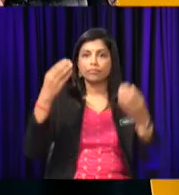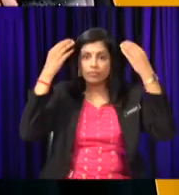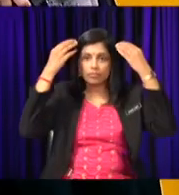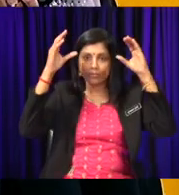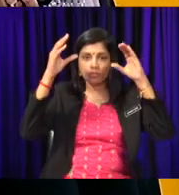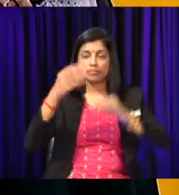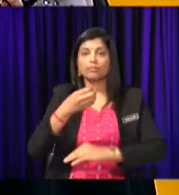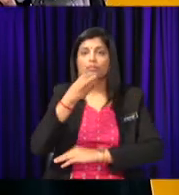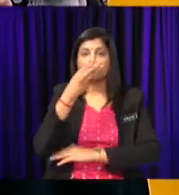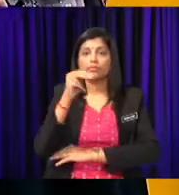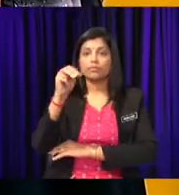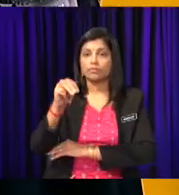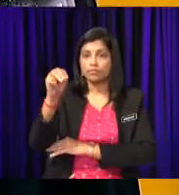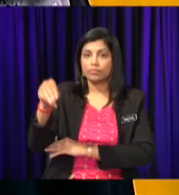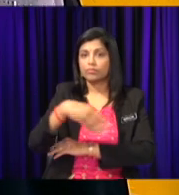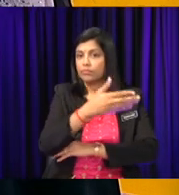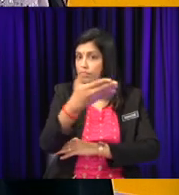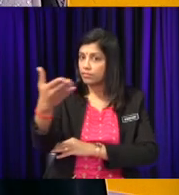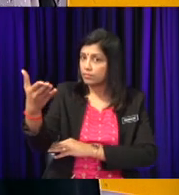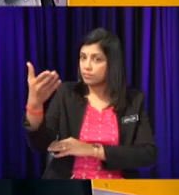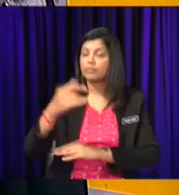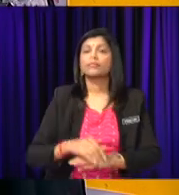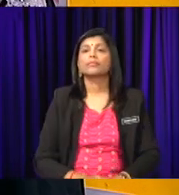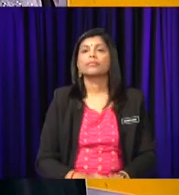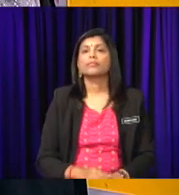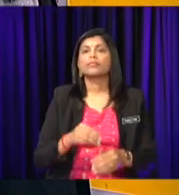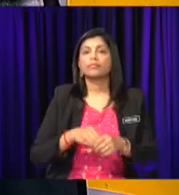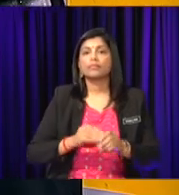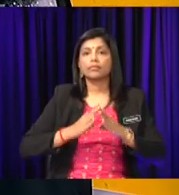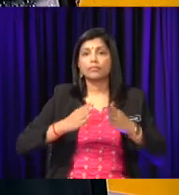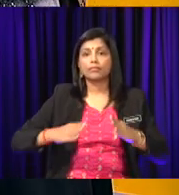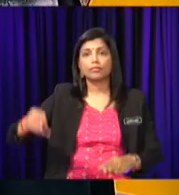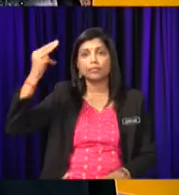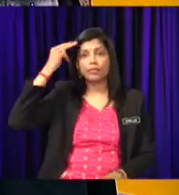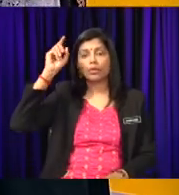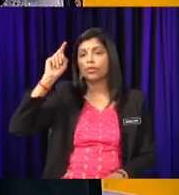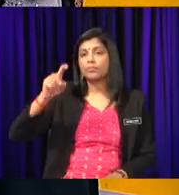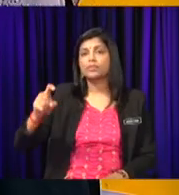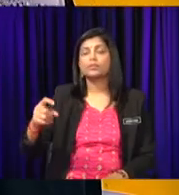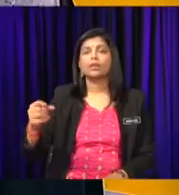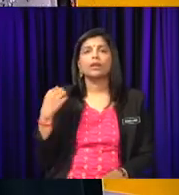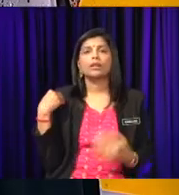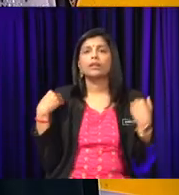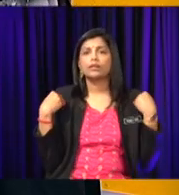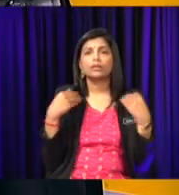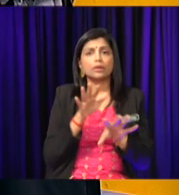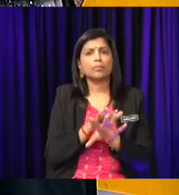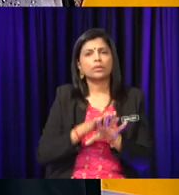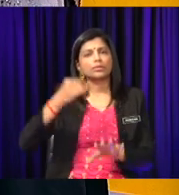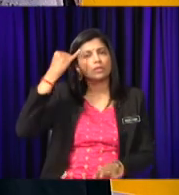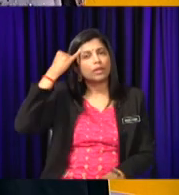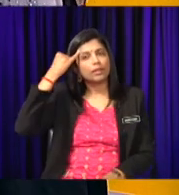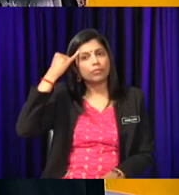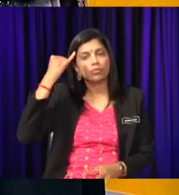yang ada dalam kalian dan juga anak-anak di rumah dalam bahasa melayuni ke kuasai ilmu maknanya banyak membaca